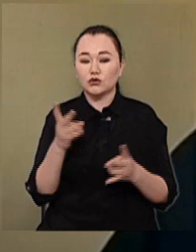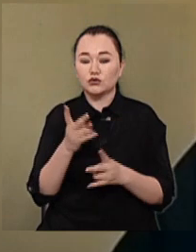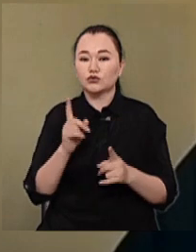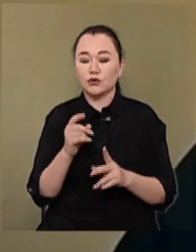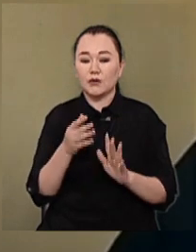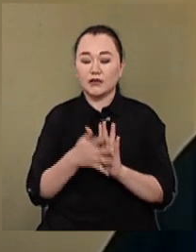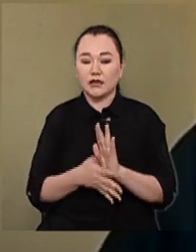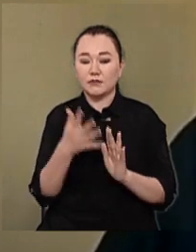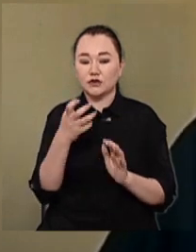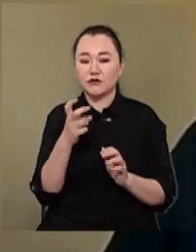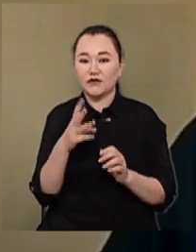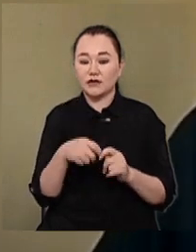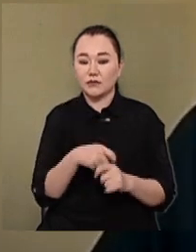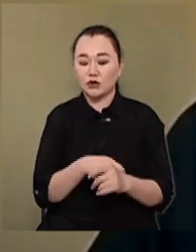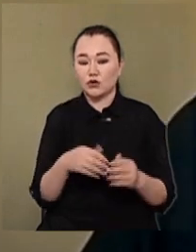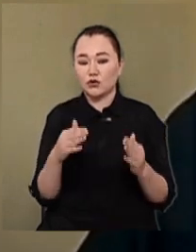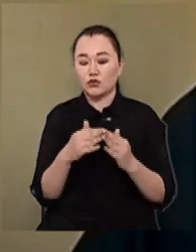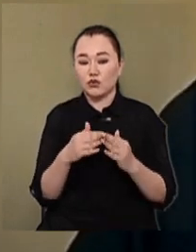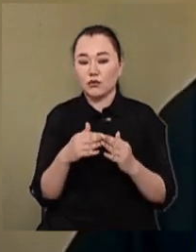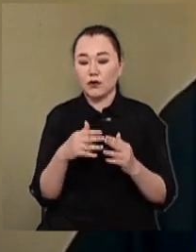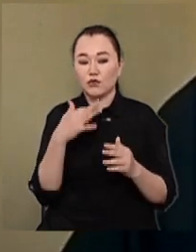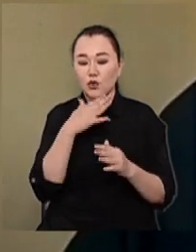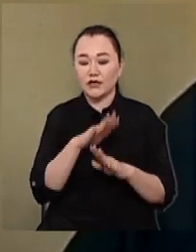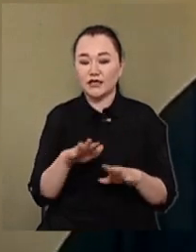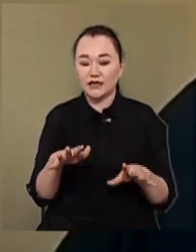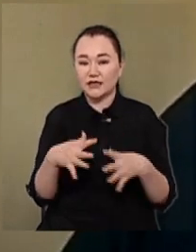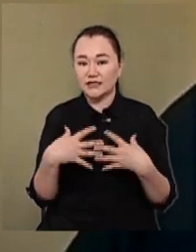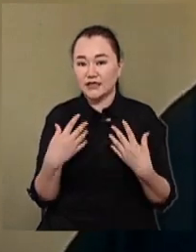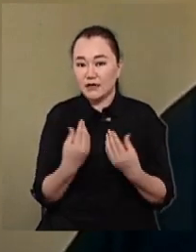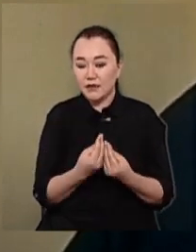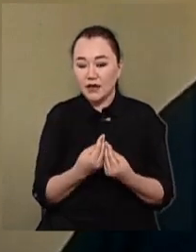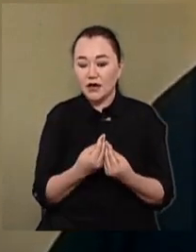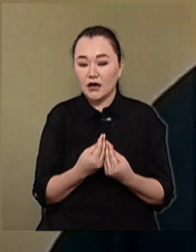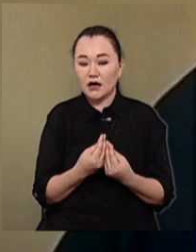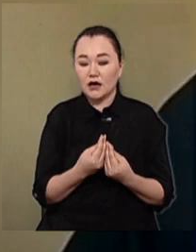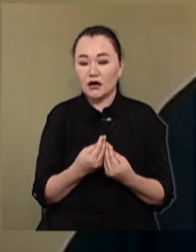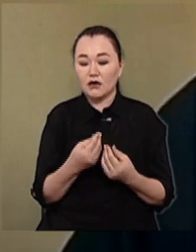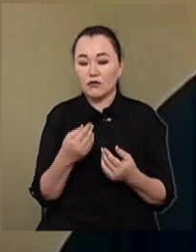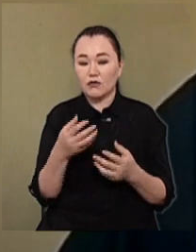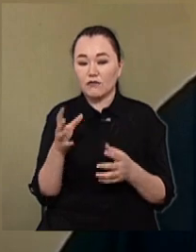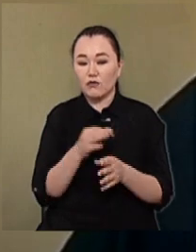керек. Мысалы 500 квадрат үйде, мысалы көп балалы жаңағы бүкіл бір отбасы тұруы мүмкін.